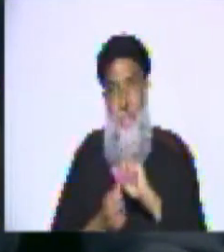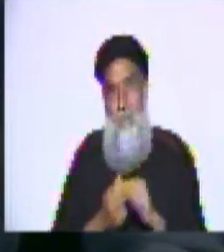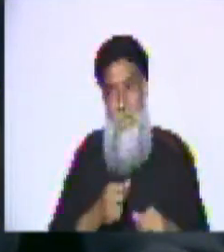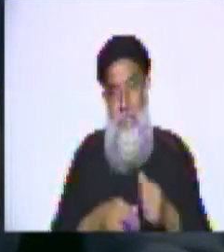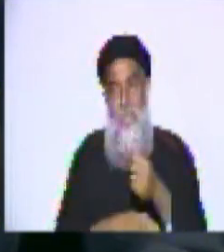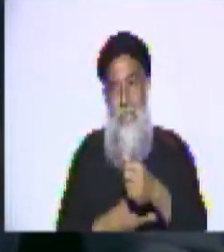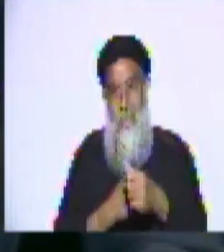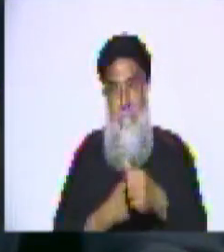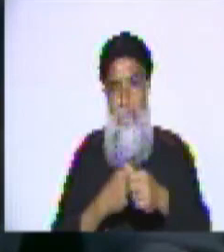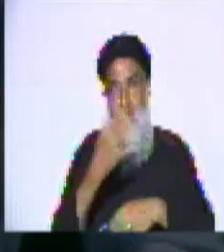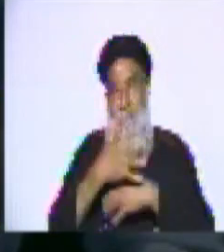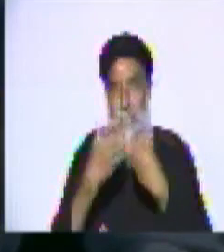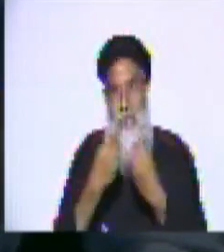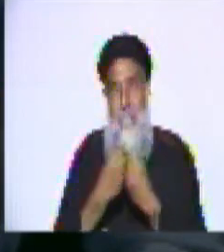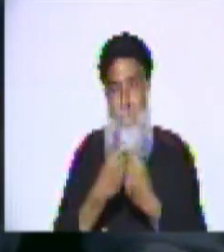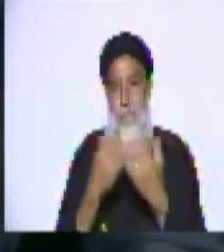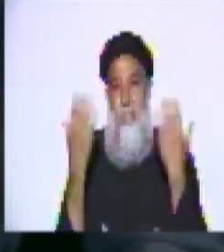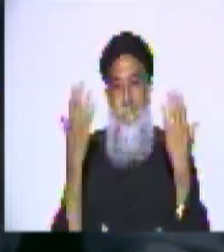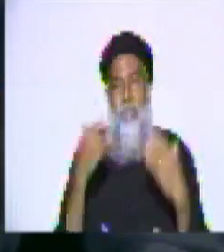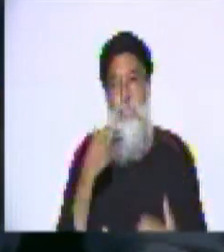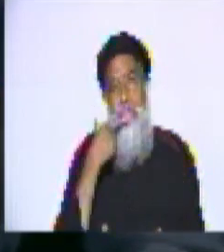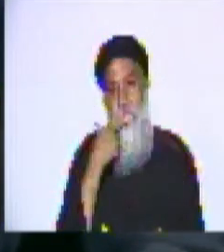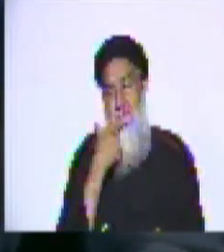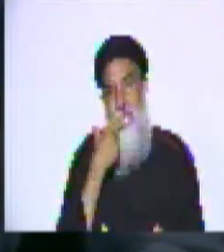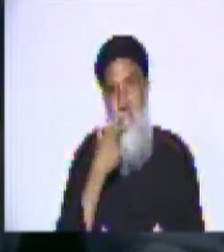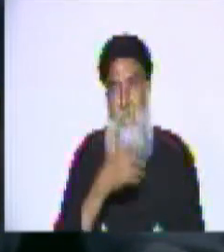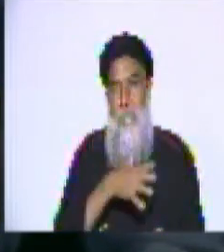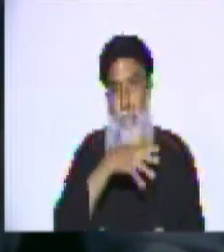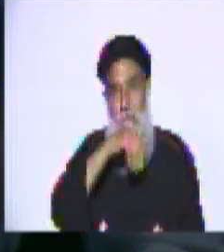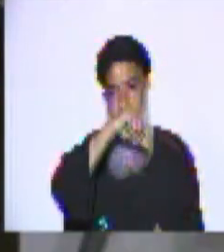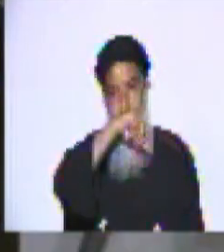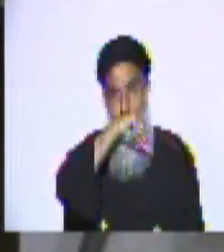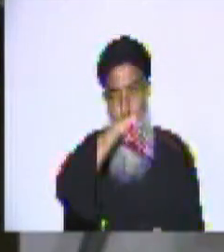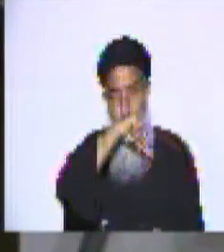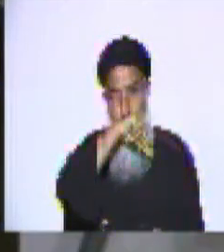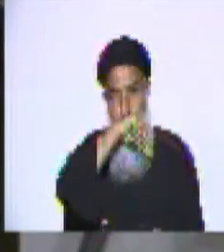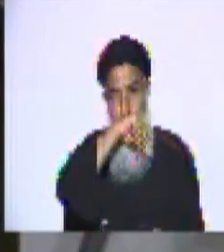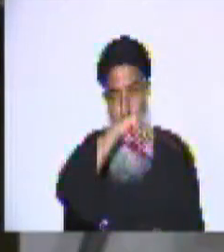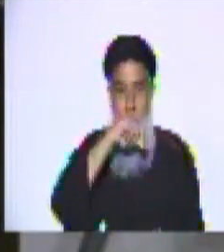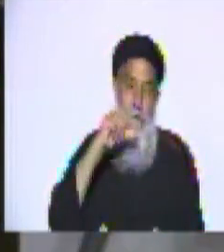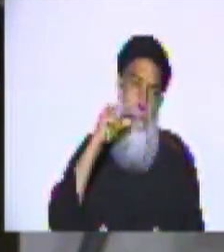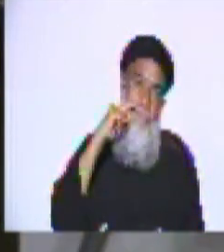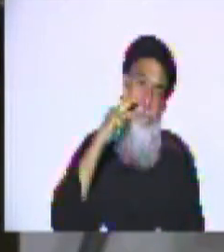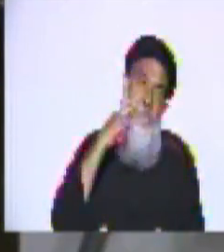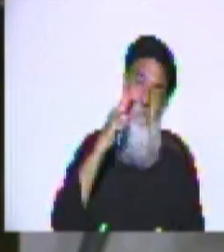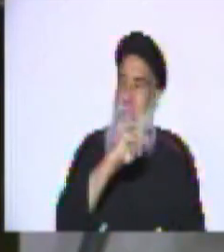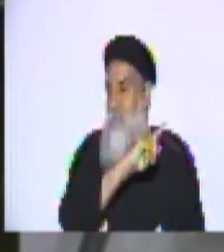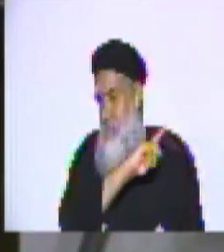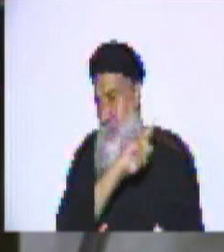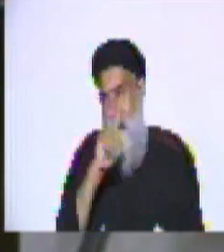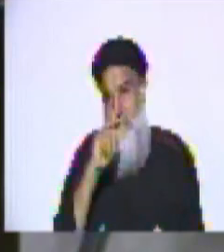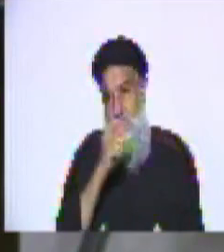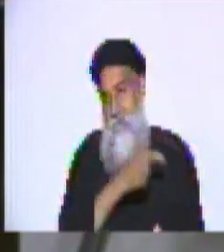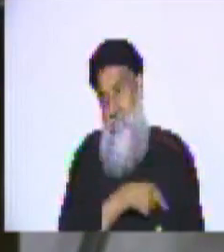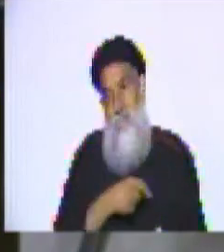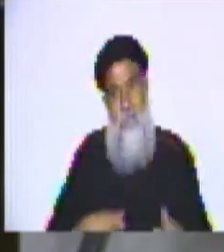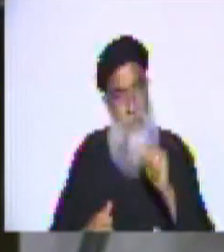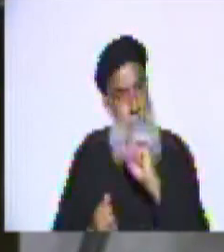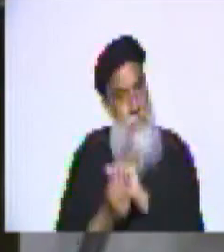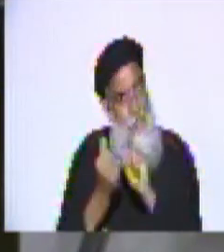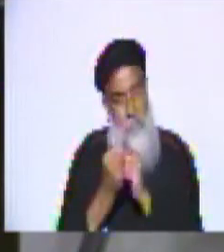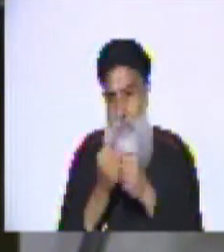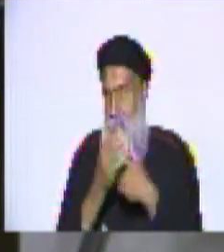التونية بتاعته ومشترك في الصلاه. لا، الكاهن اللي يناول الدم، مش الدياكون. مش الدياكون، لا،